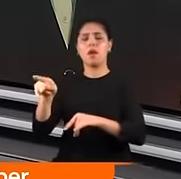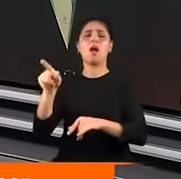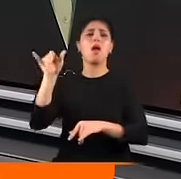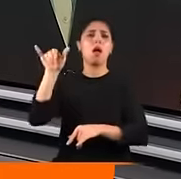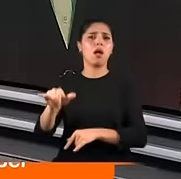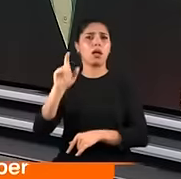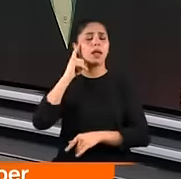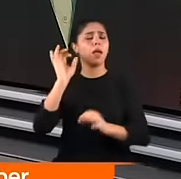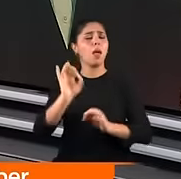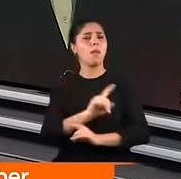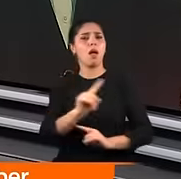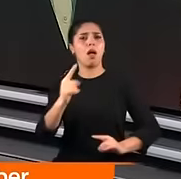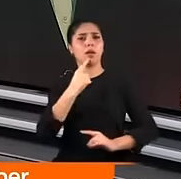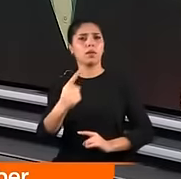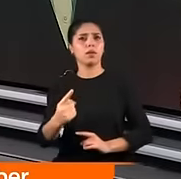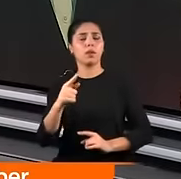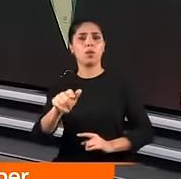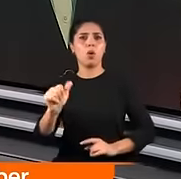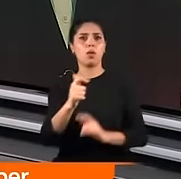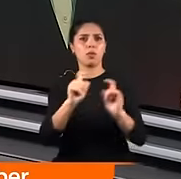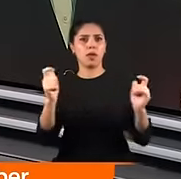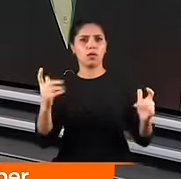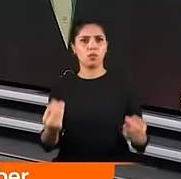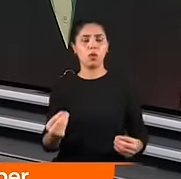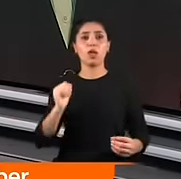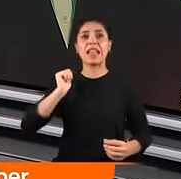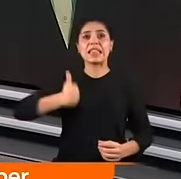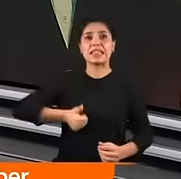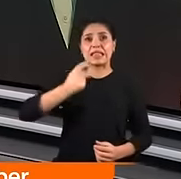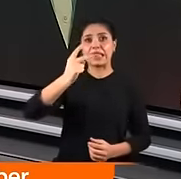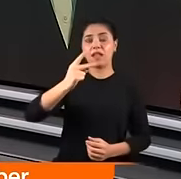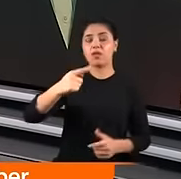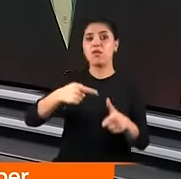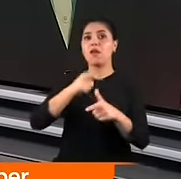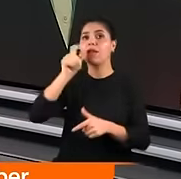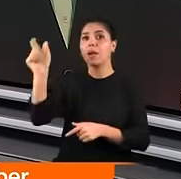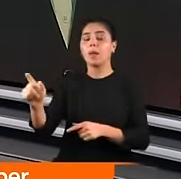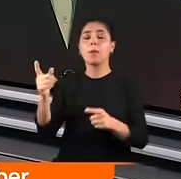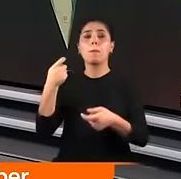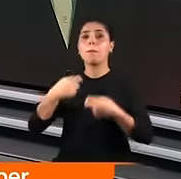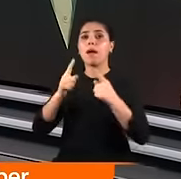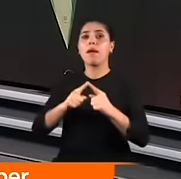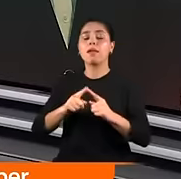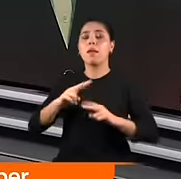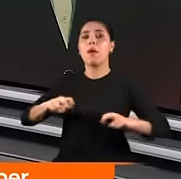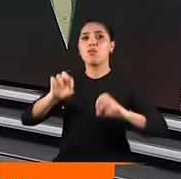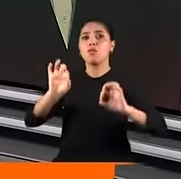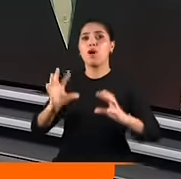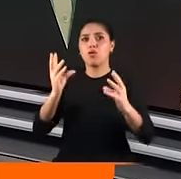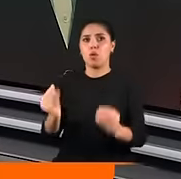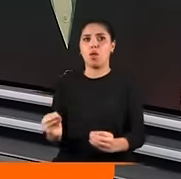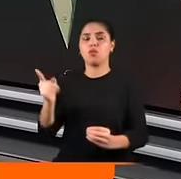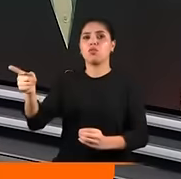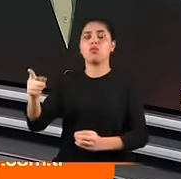ancak bugün çok önemli bir gelişme oldu. Savcılık Terim'in hesaplarına inceleme başlattı. Yani bu şu demek, sahte fona para